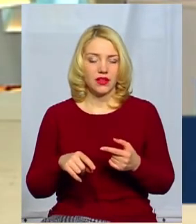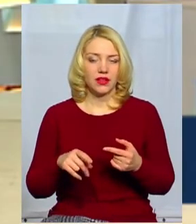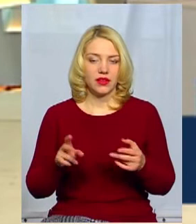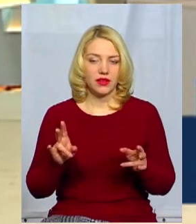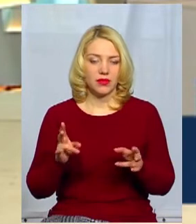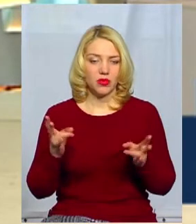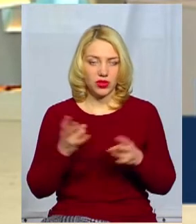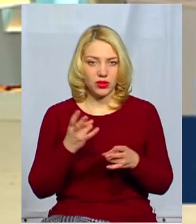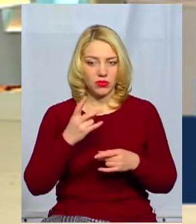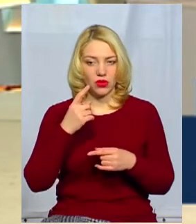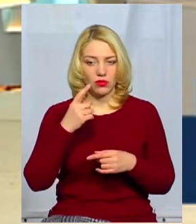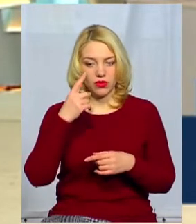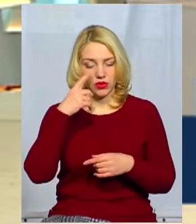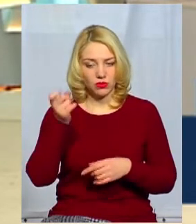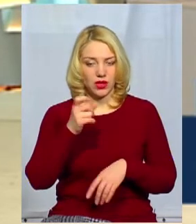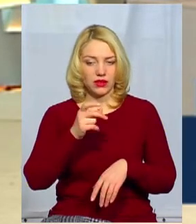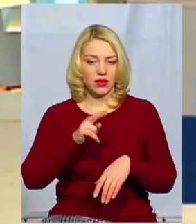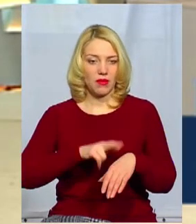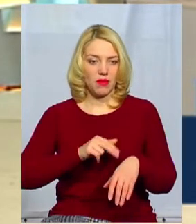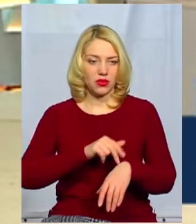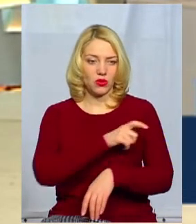повідомляти патрульних про такі порушення